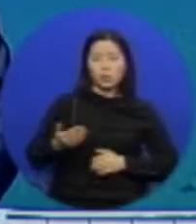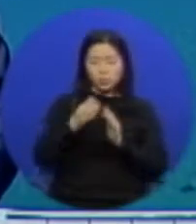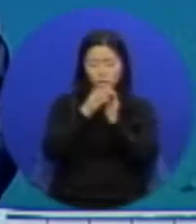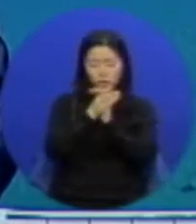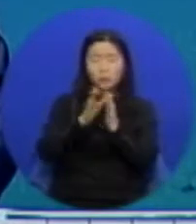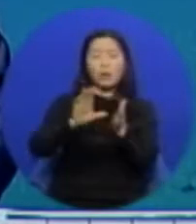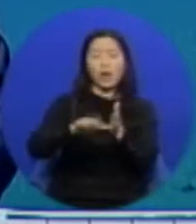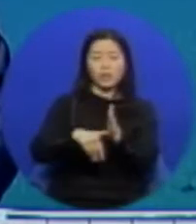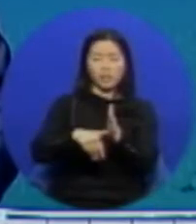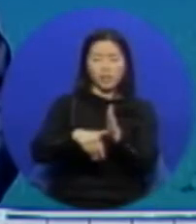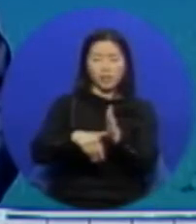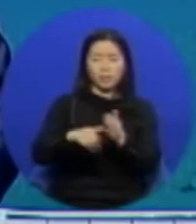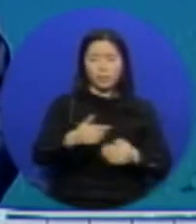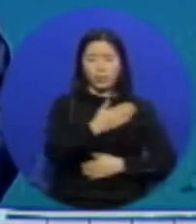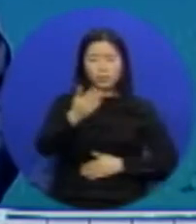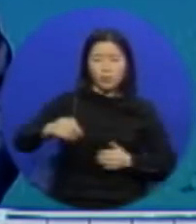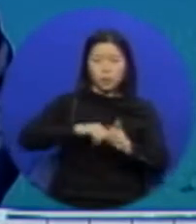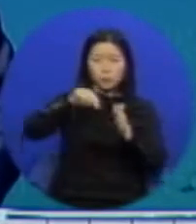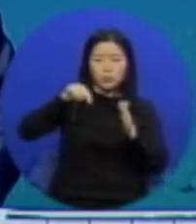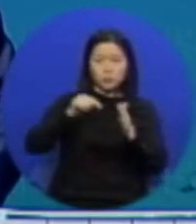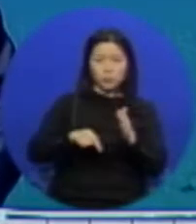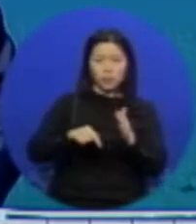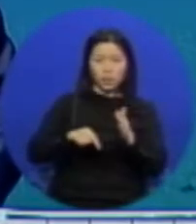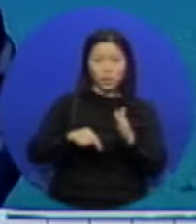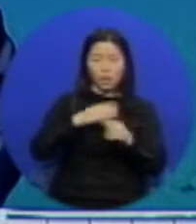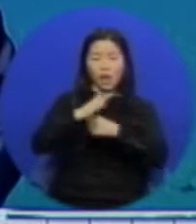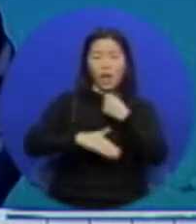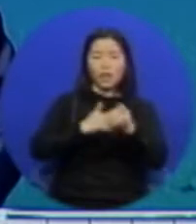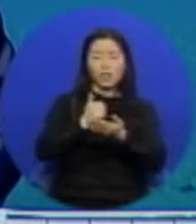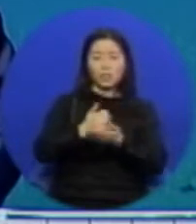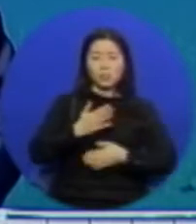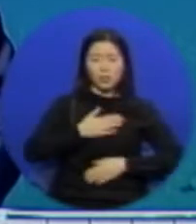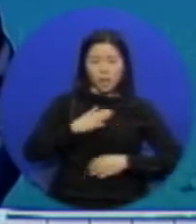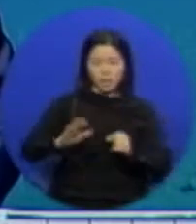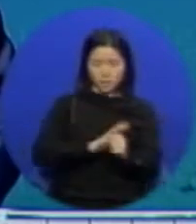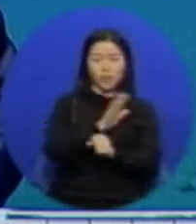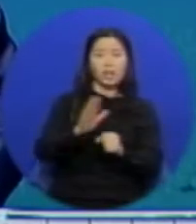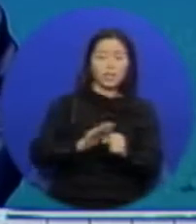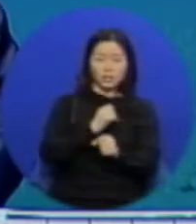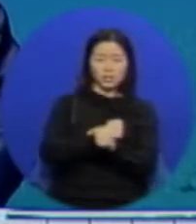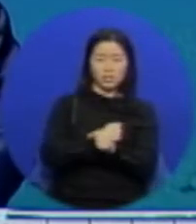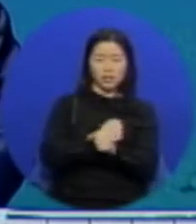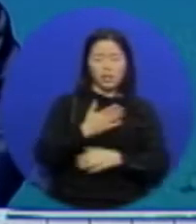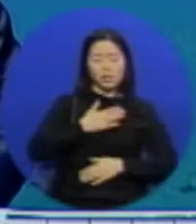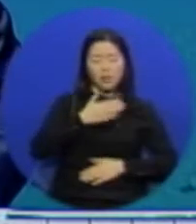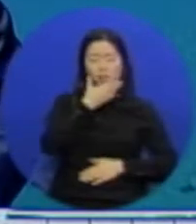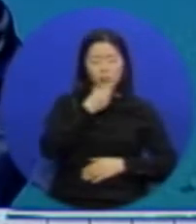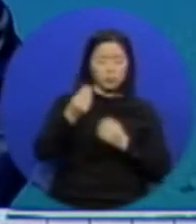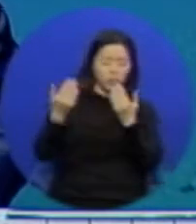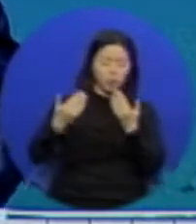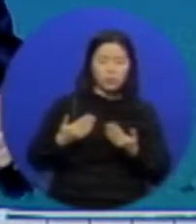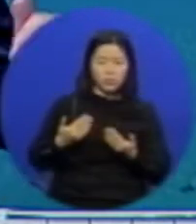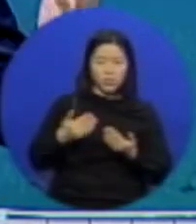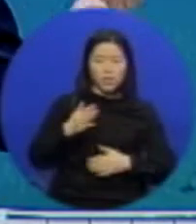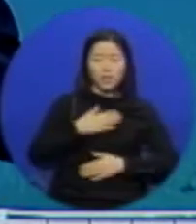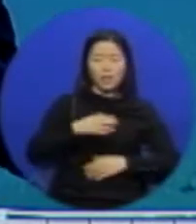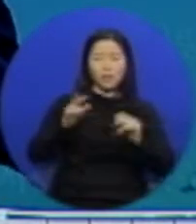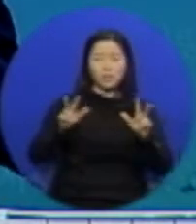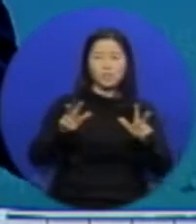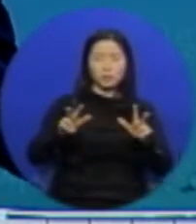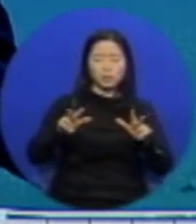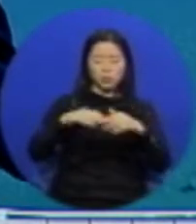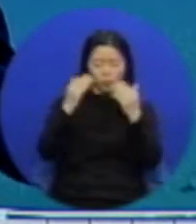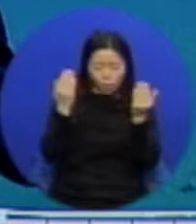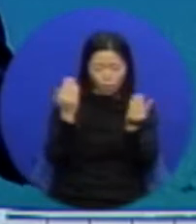때 여러분 안에 하나님 나 사랑 하시자 나 나 축복하신 4 나는 지금 완전히